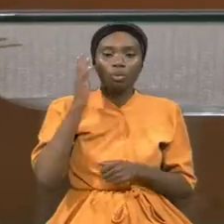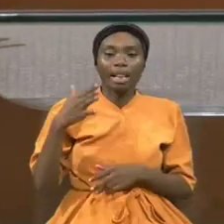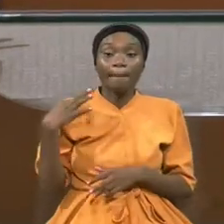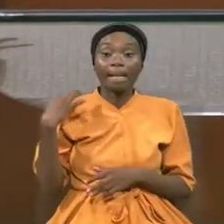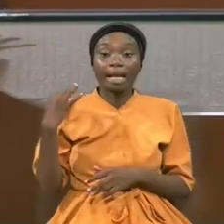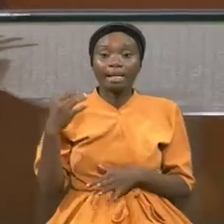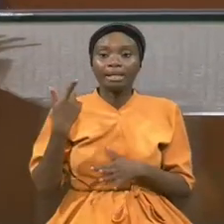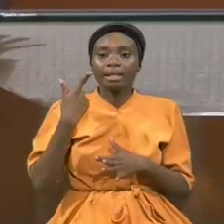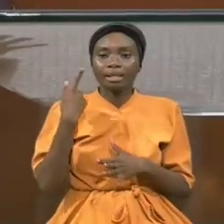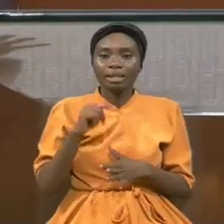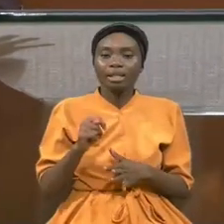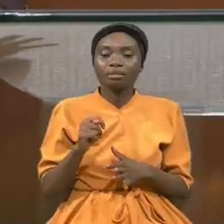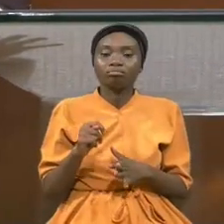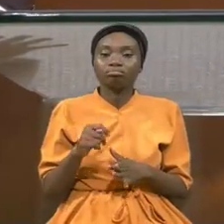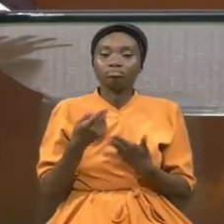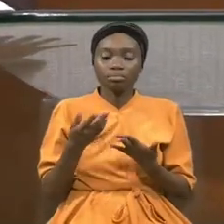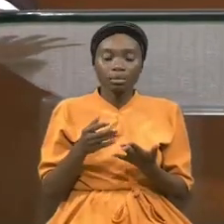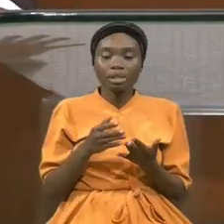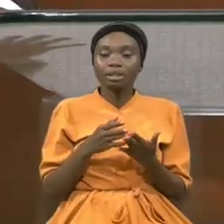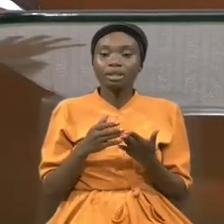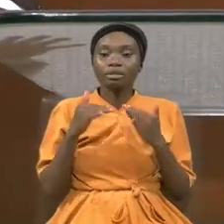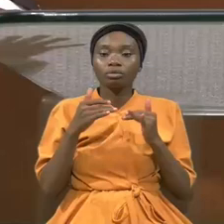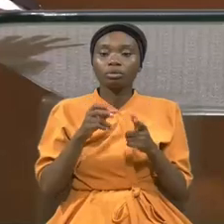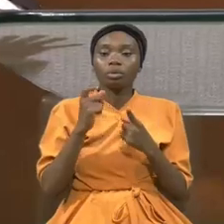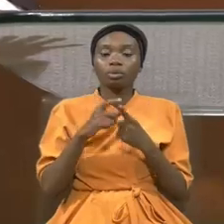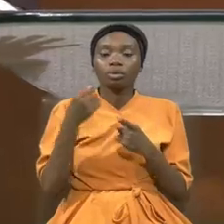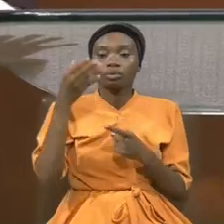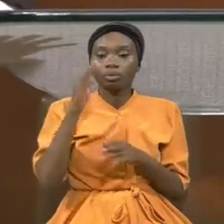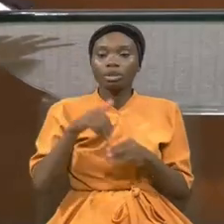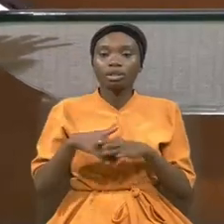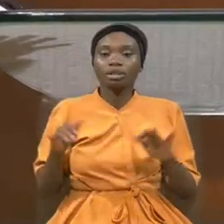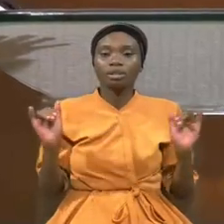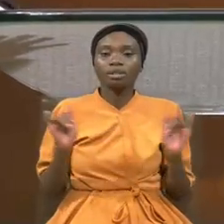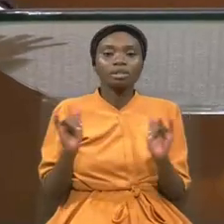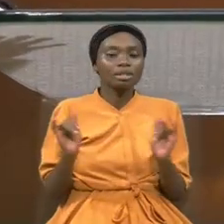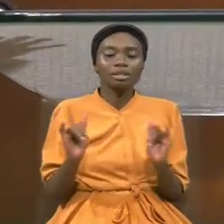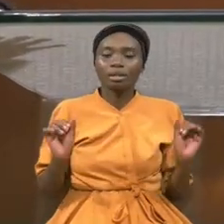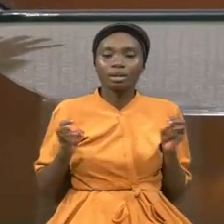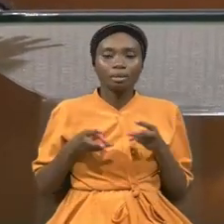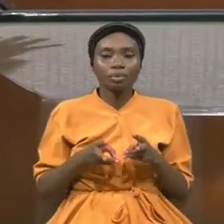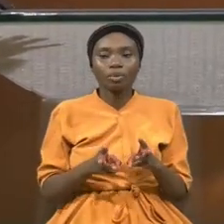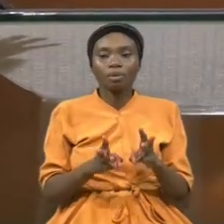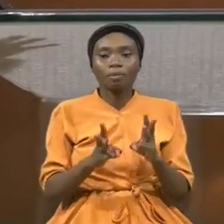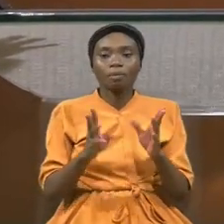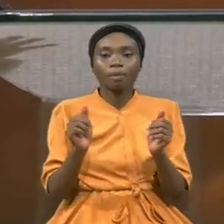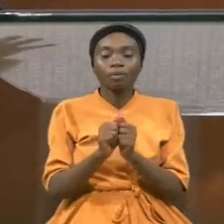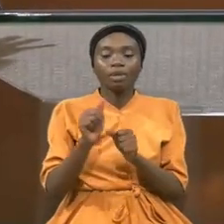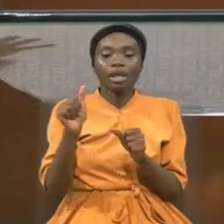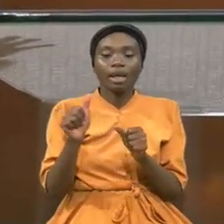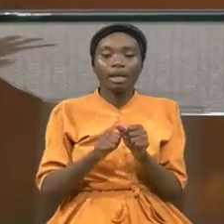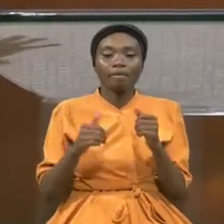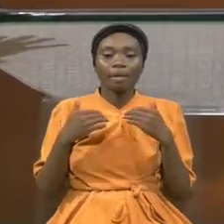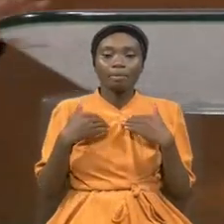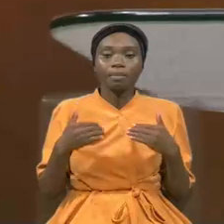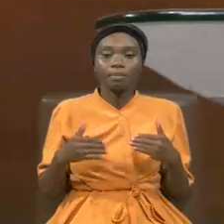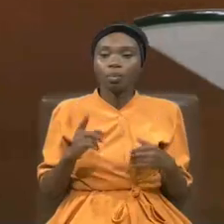allons appliquer les normes de la Bible de façon unanime avec tout le monde.